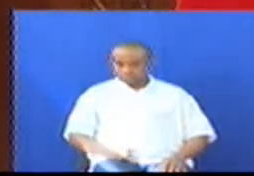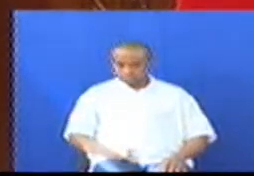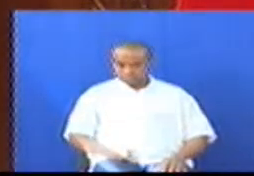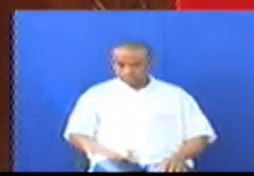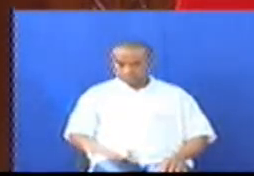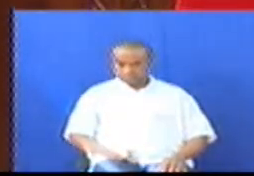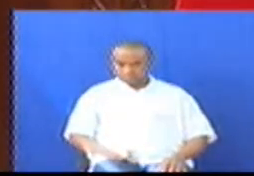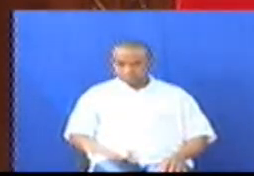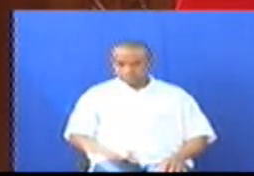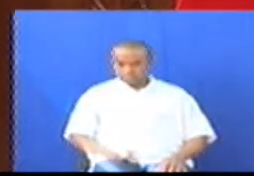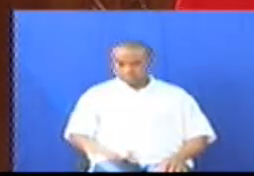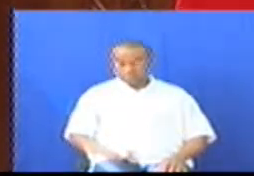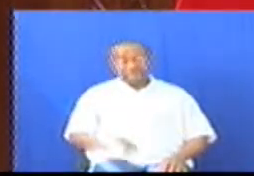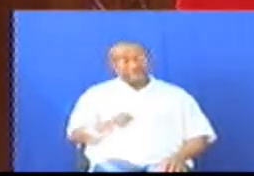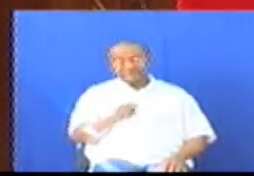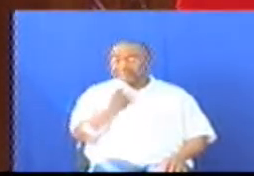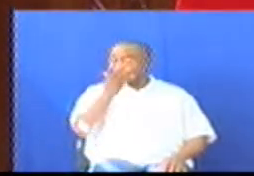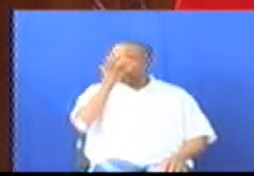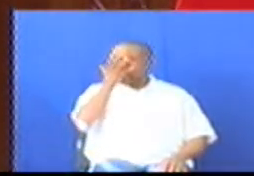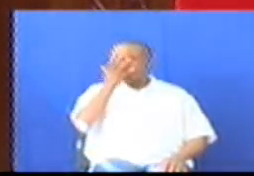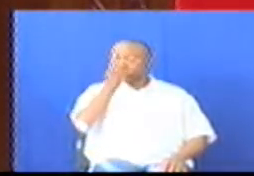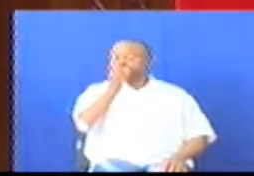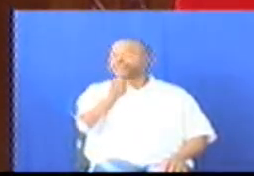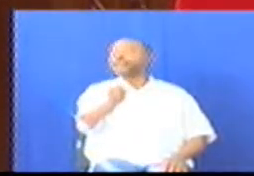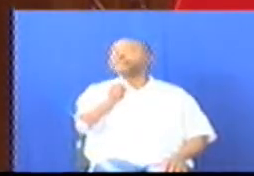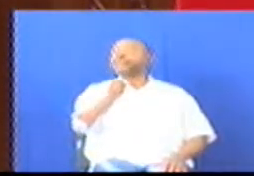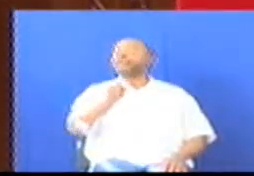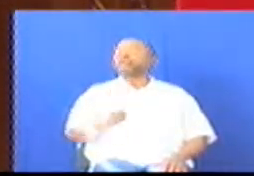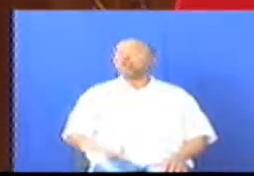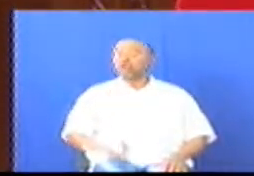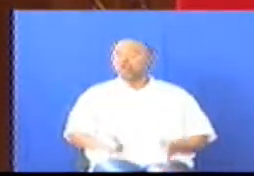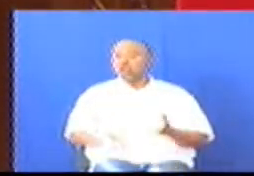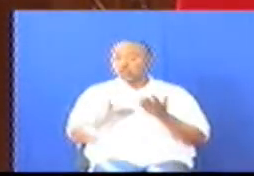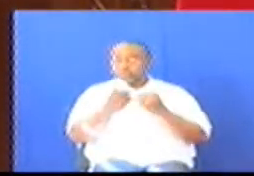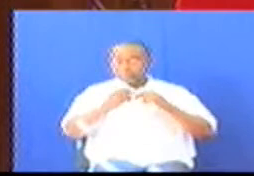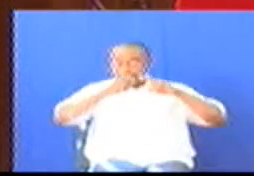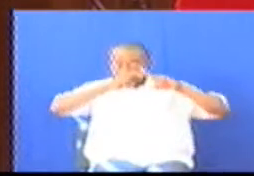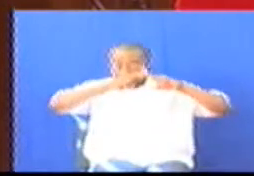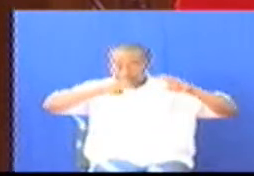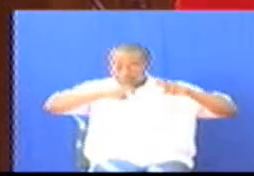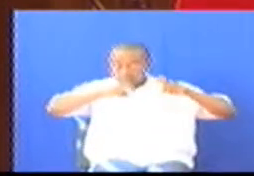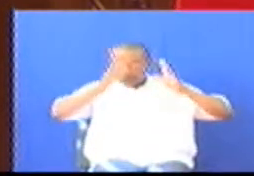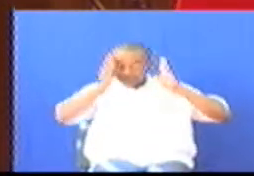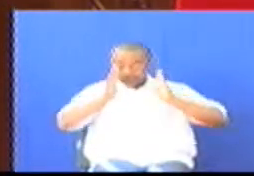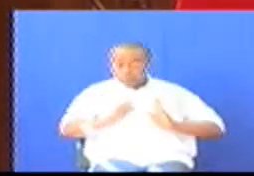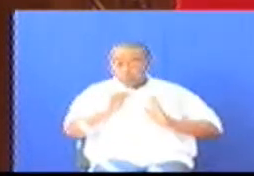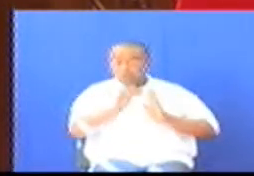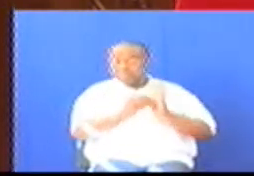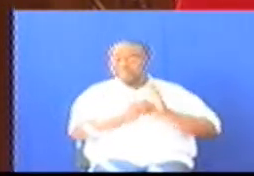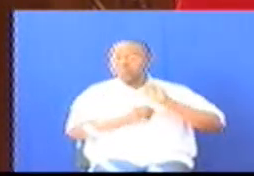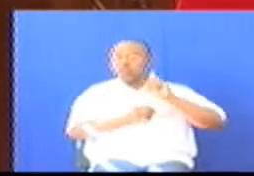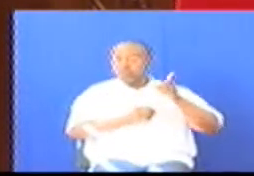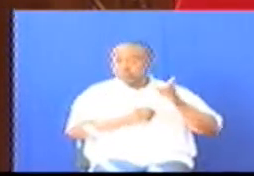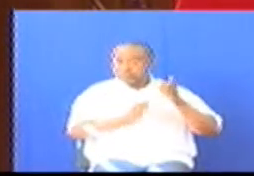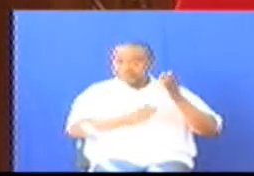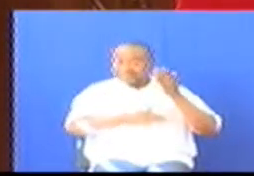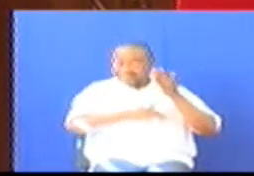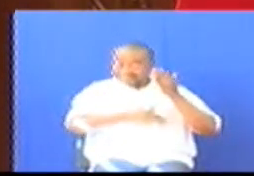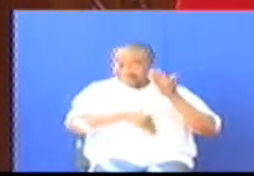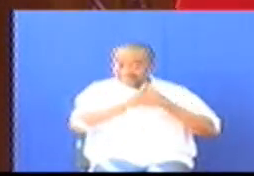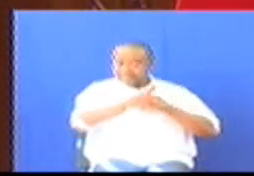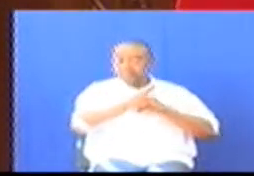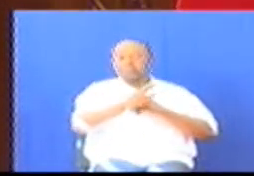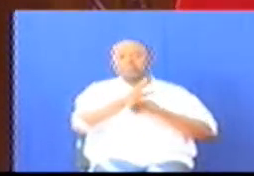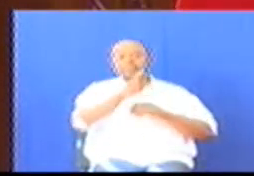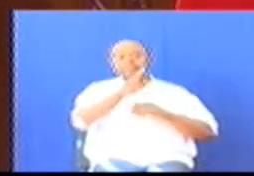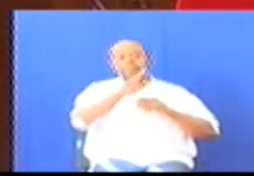Na kitendo hicho ni aibu kwa sababu CAG yupo kwa mamlaka ya kikatiba, ibara